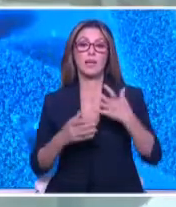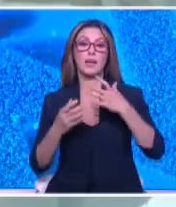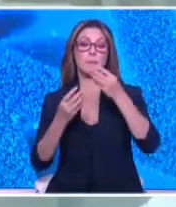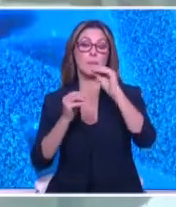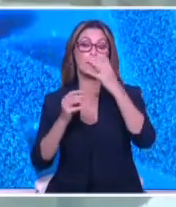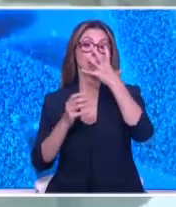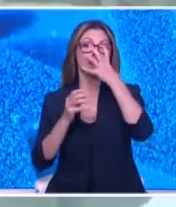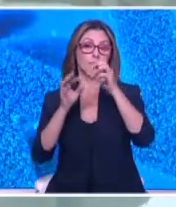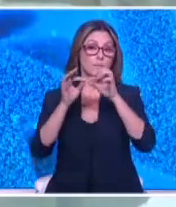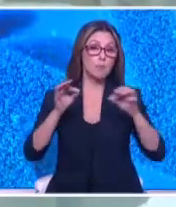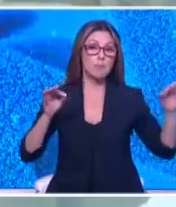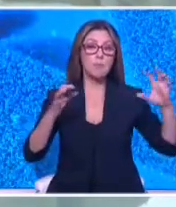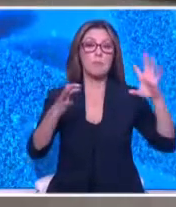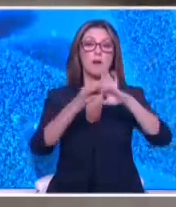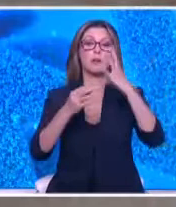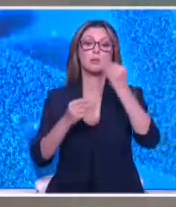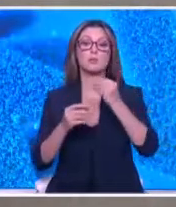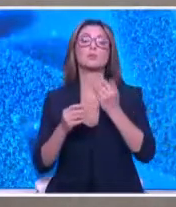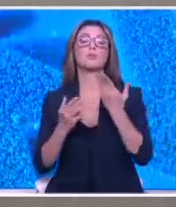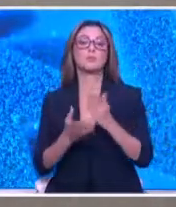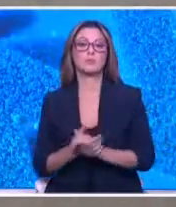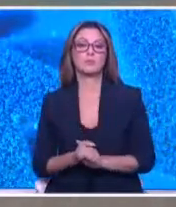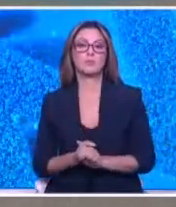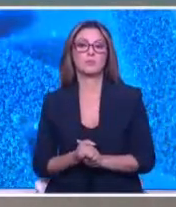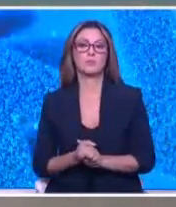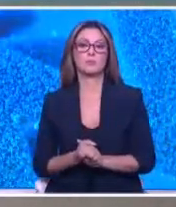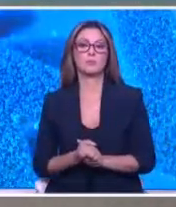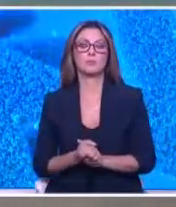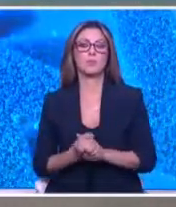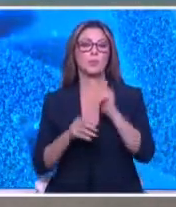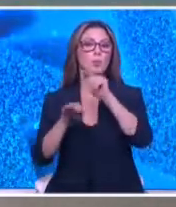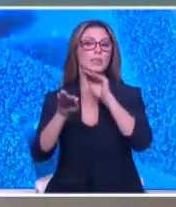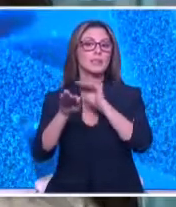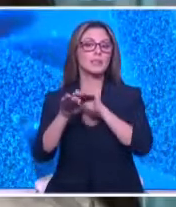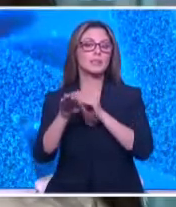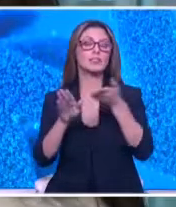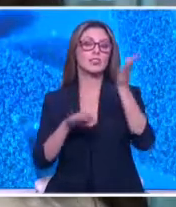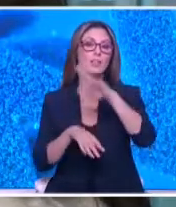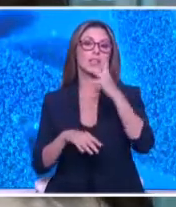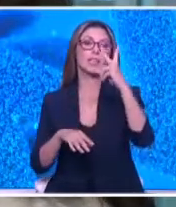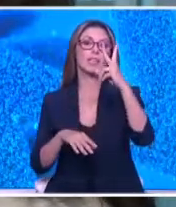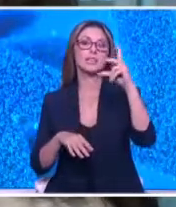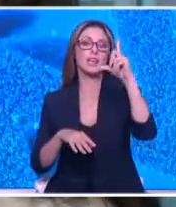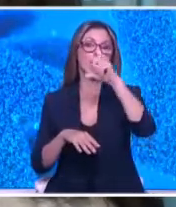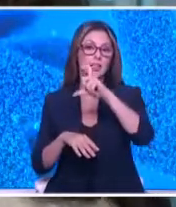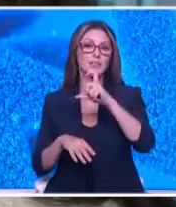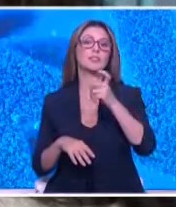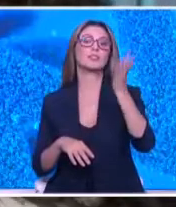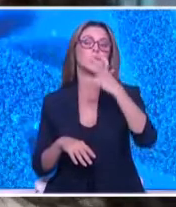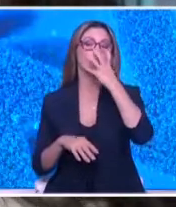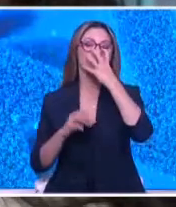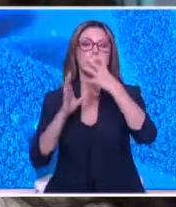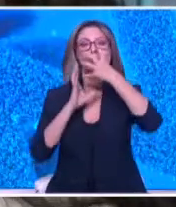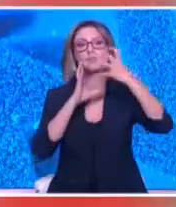takip etmemize rağmen çok yüksekti. Kök hücre tedavisi sonrası yaklaşık 2. ayında bebeğimizi solunum cihazından